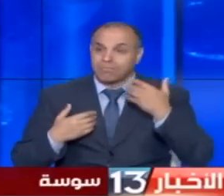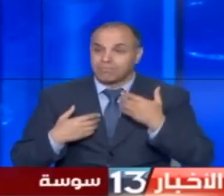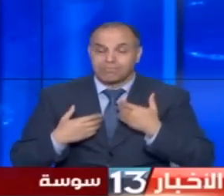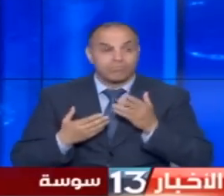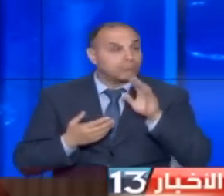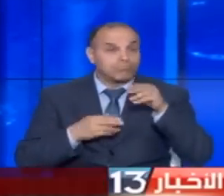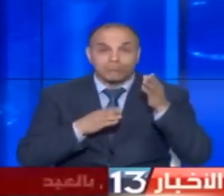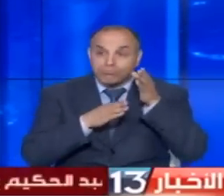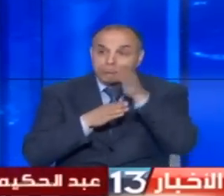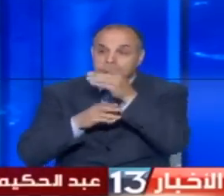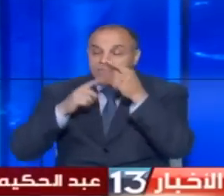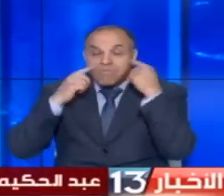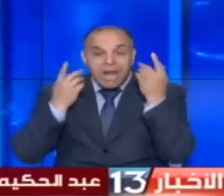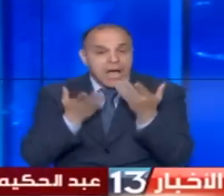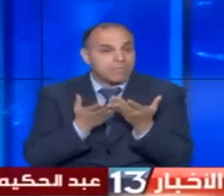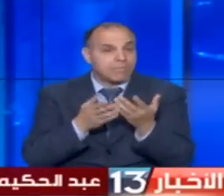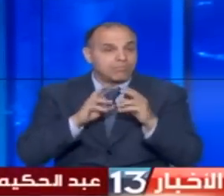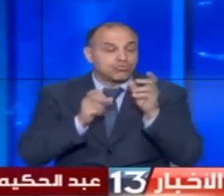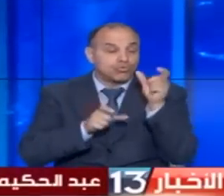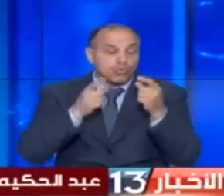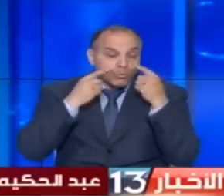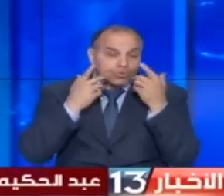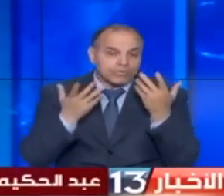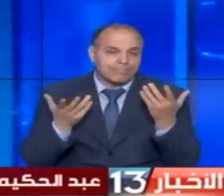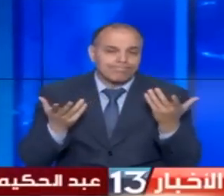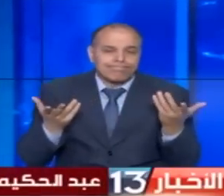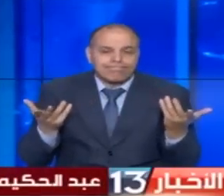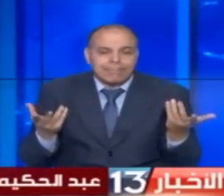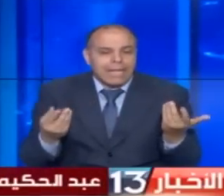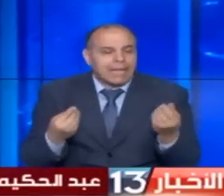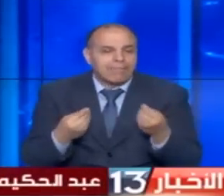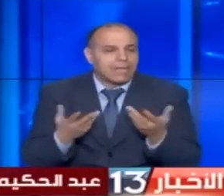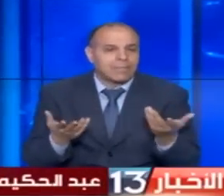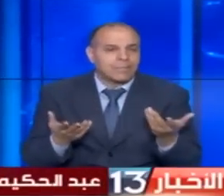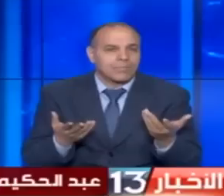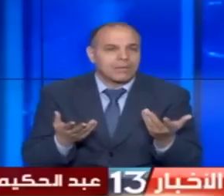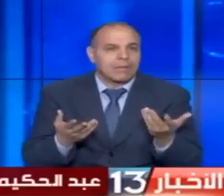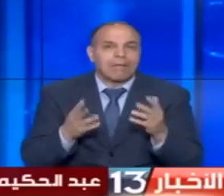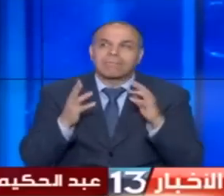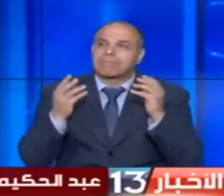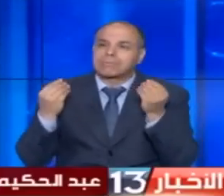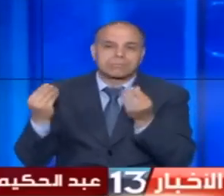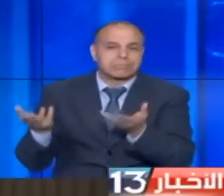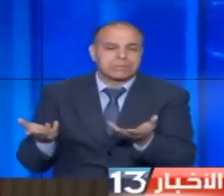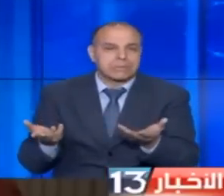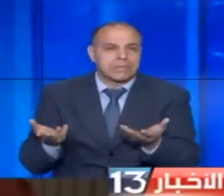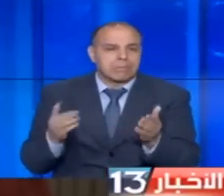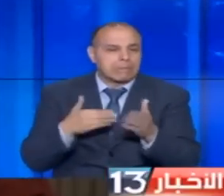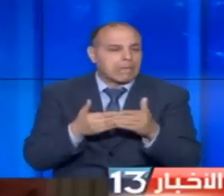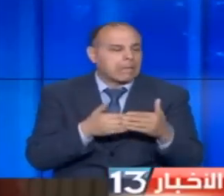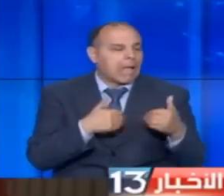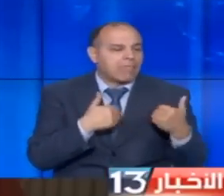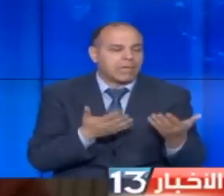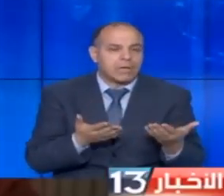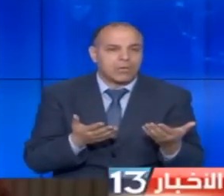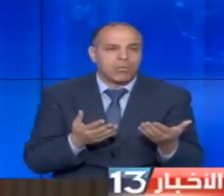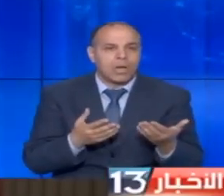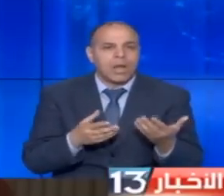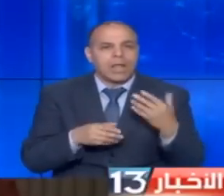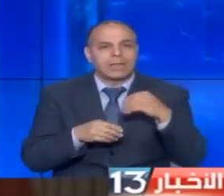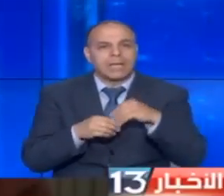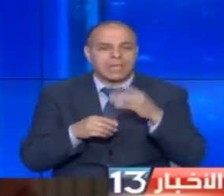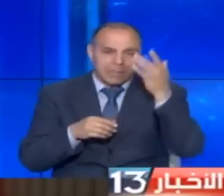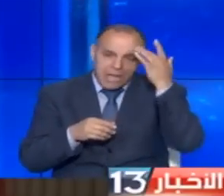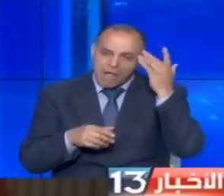ويشوف وش ال الجمهور مش يبقى في الفضاءات ال المغلقه او في مؤسسات ال